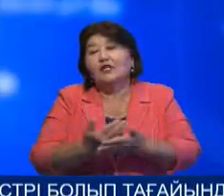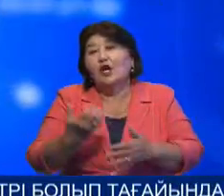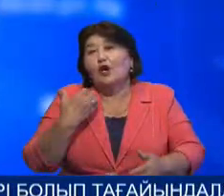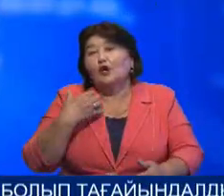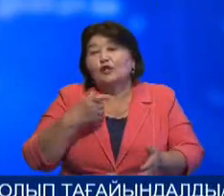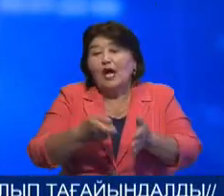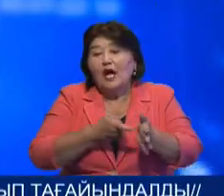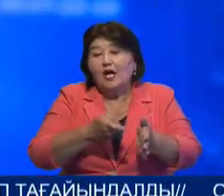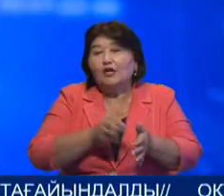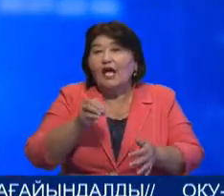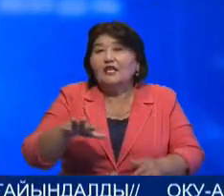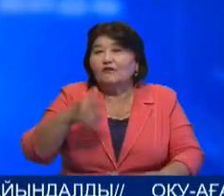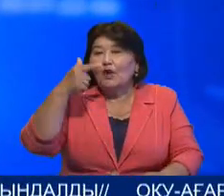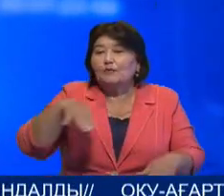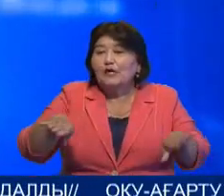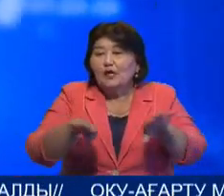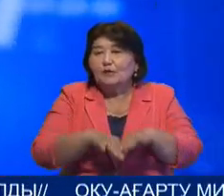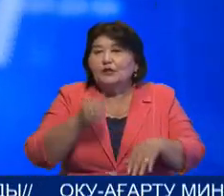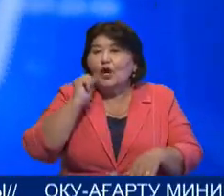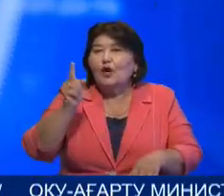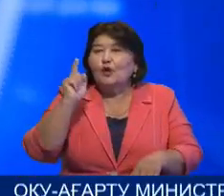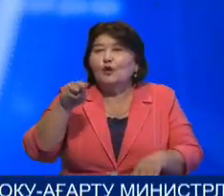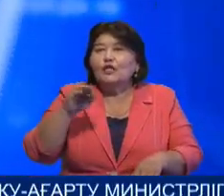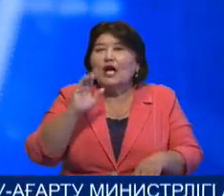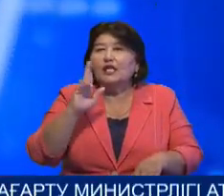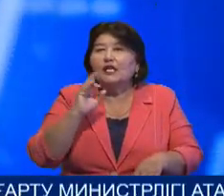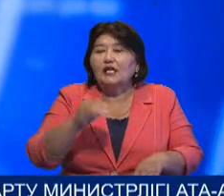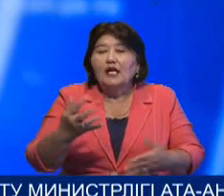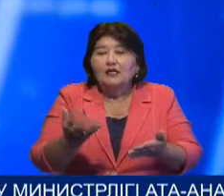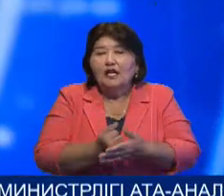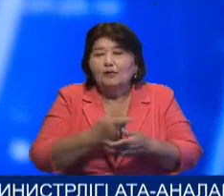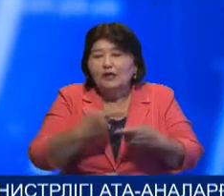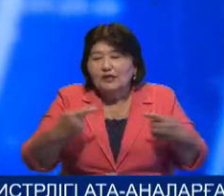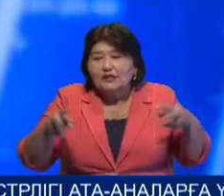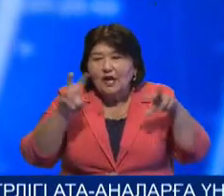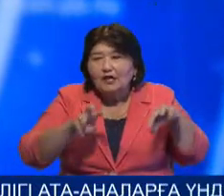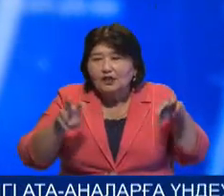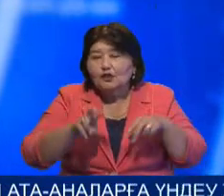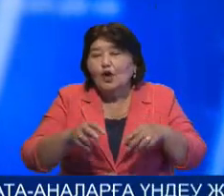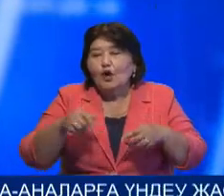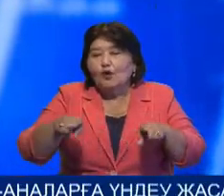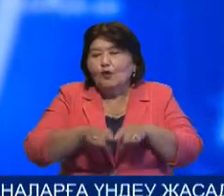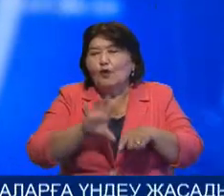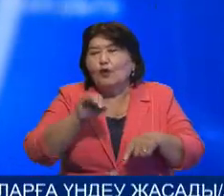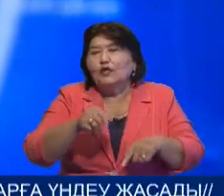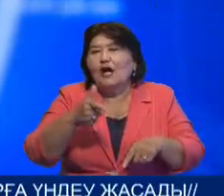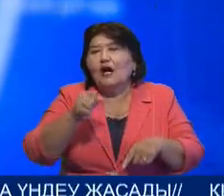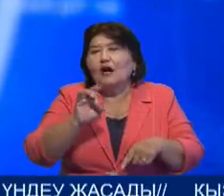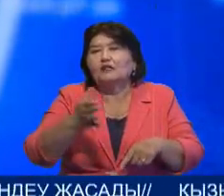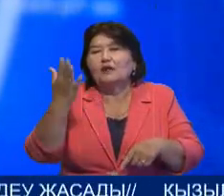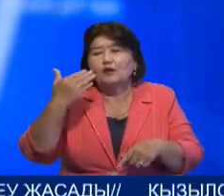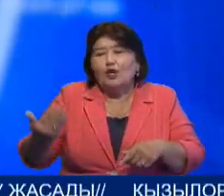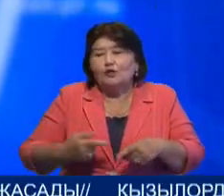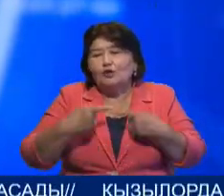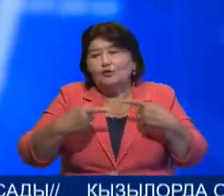Қызылордалық археологтар Еуропа ғалымдарымен бірлесіп, көне Жаркент қалашығынан табылған жәдігерлерді зерттеуде. Орта ғасырға жататын шаһардан тұрмыстық